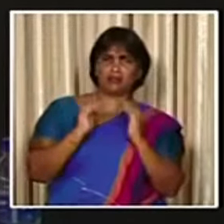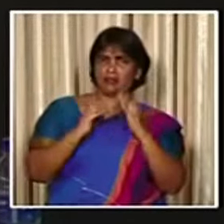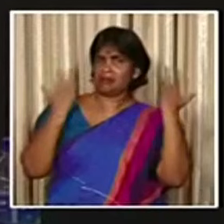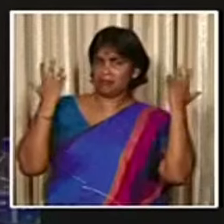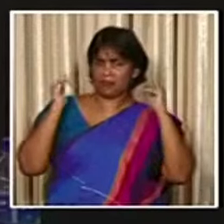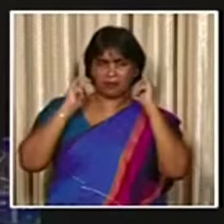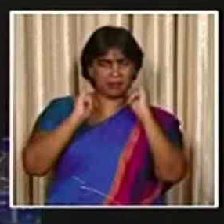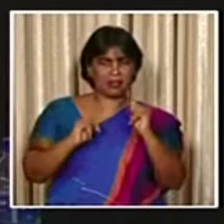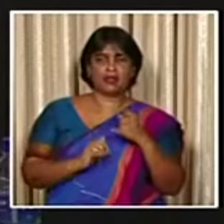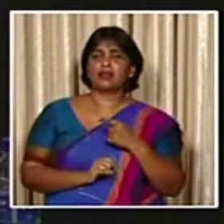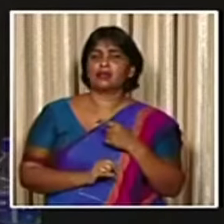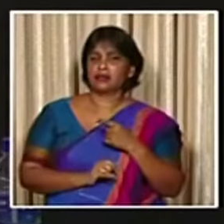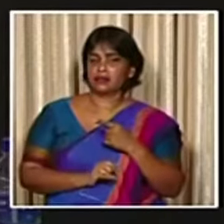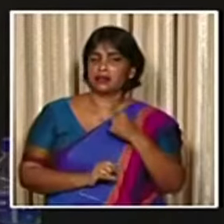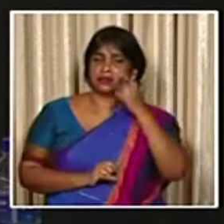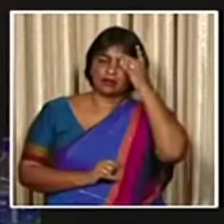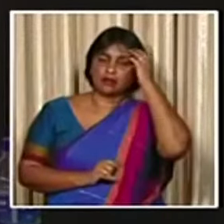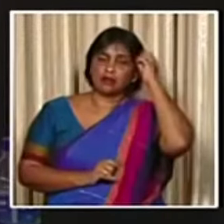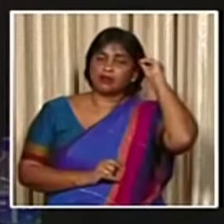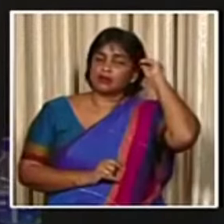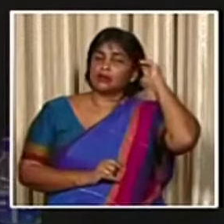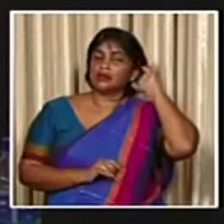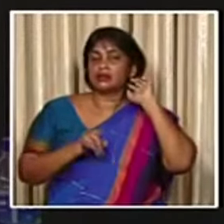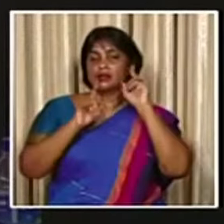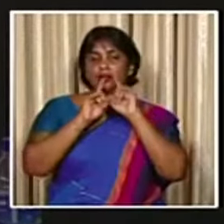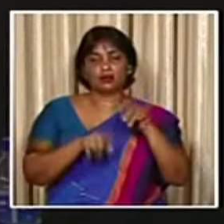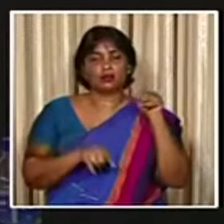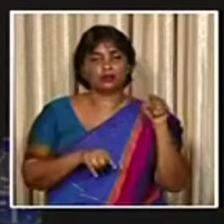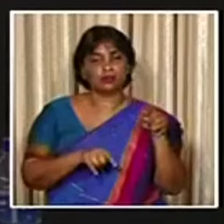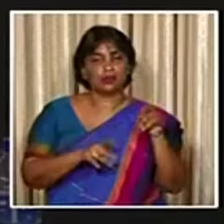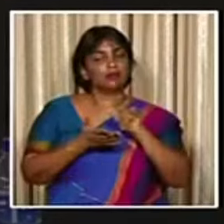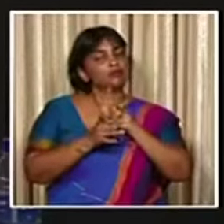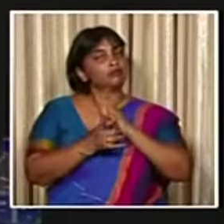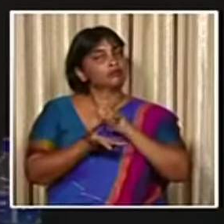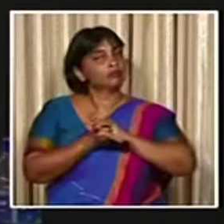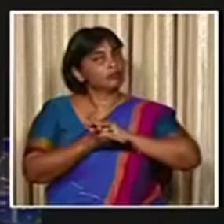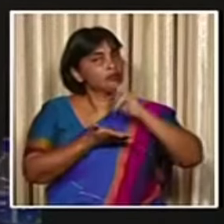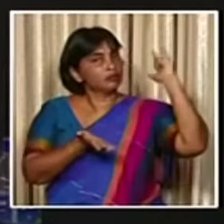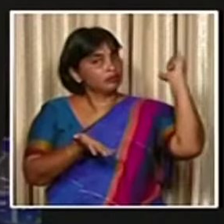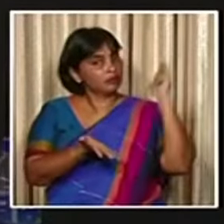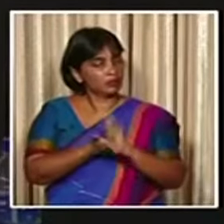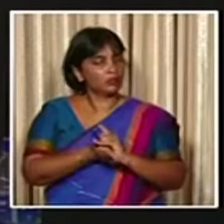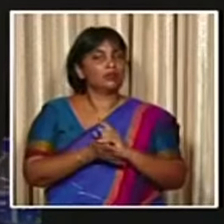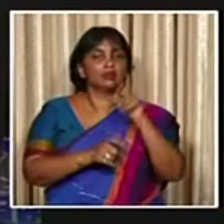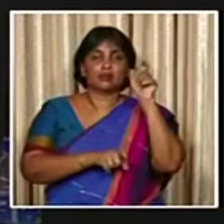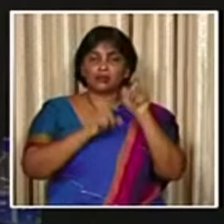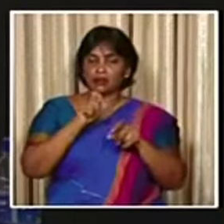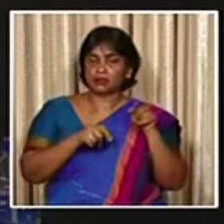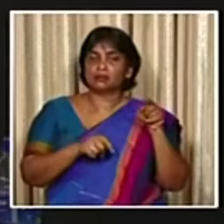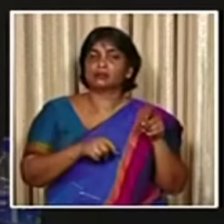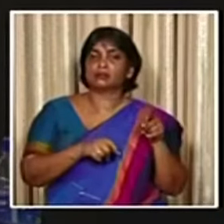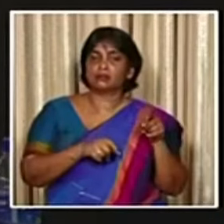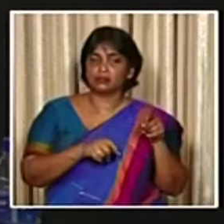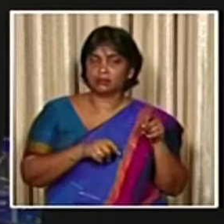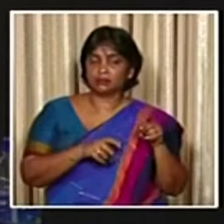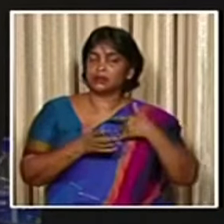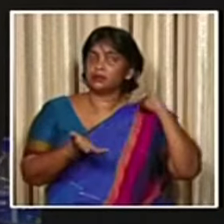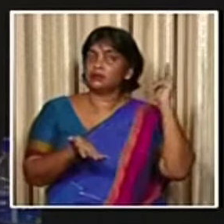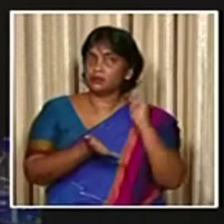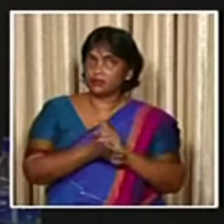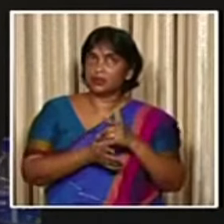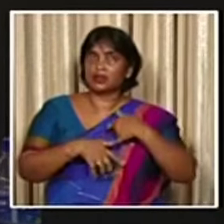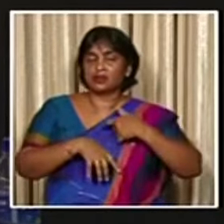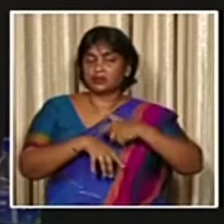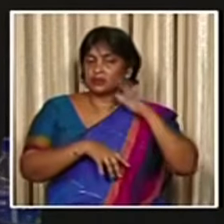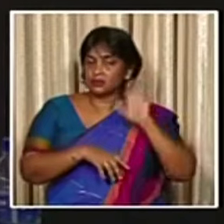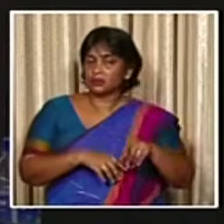මේක හරි අසාධාරණයි කියන කාරණේ. එතකොට එක පැත්තකින් ගුවන්තොටුපළෙන් එන අවස්ථාවක් තියෙනවද? ගුවන්තොටුපළෙන්